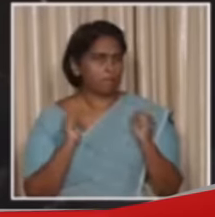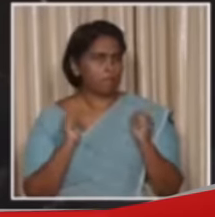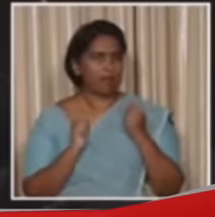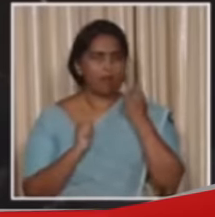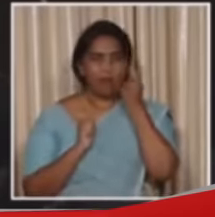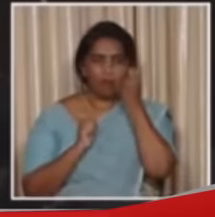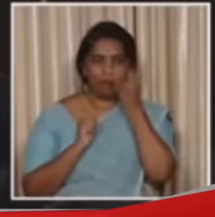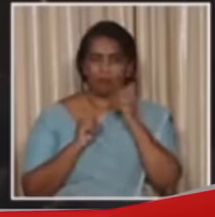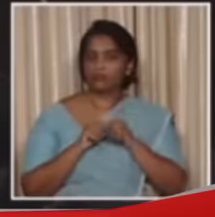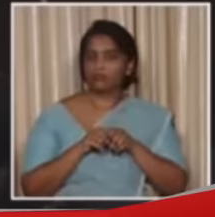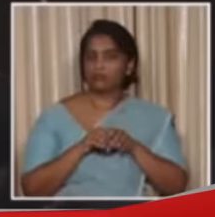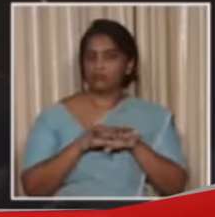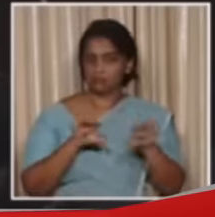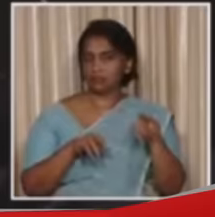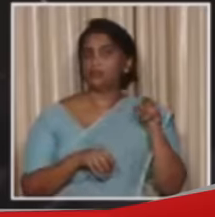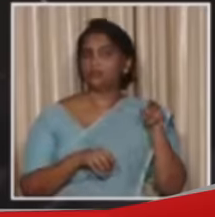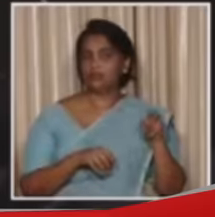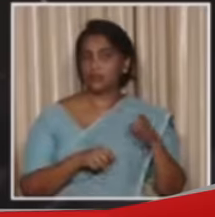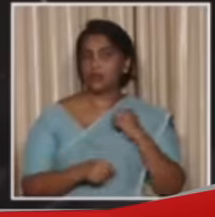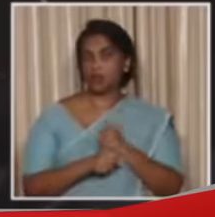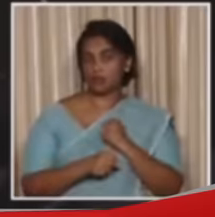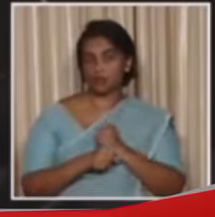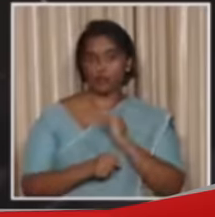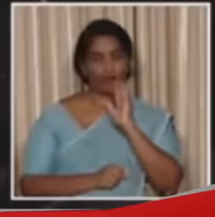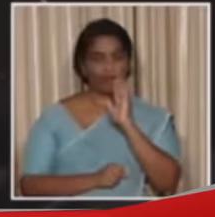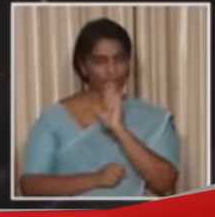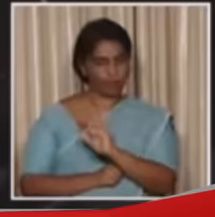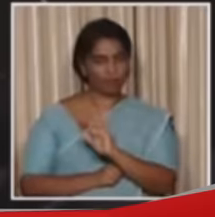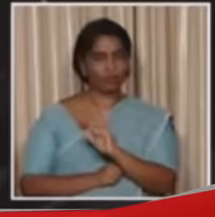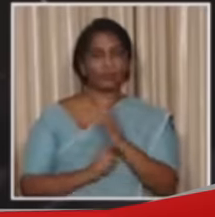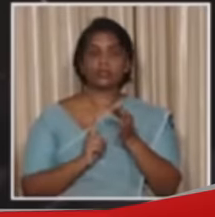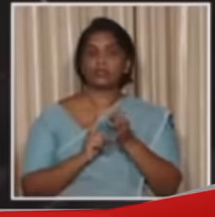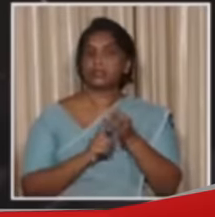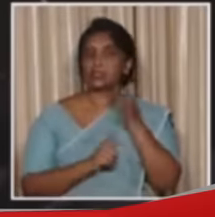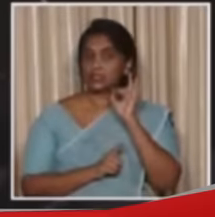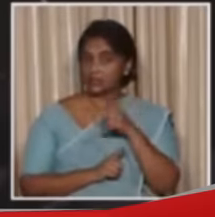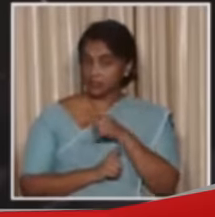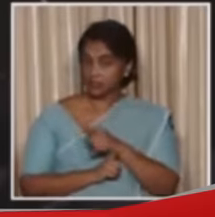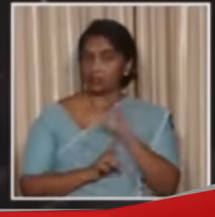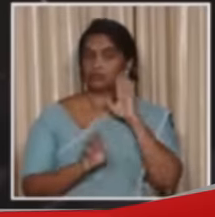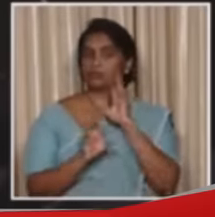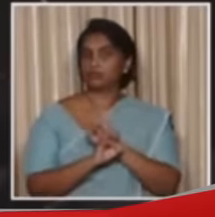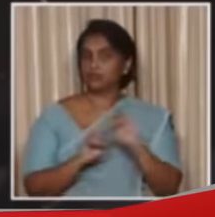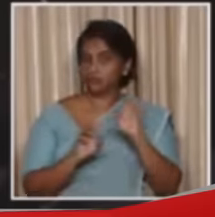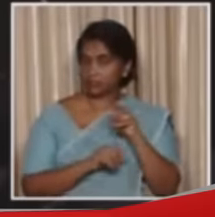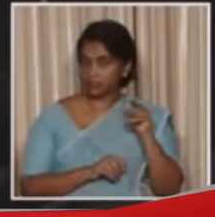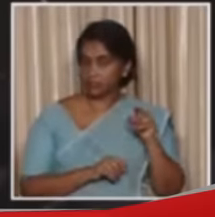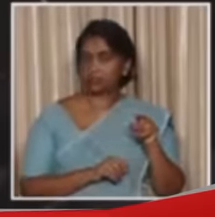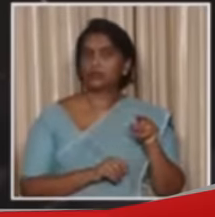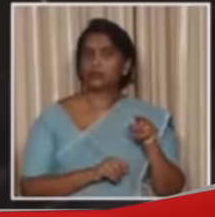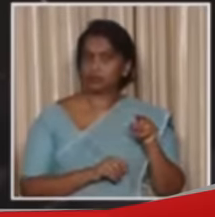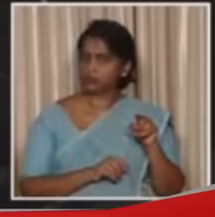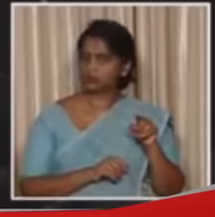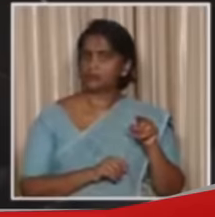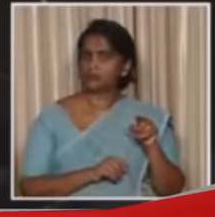දැන් ගොඩනගන්න හදනවා. ඒක ආණ්ඩුව පැත්තෙනුත් ජනාධිපති මේ කරන ප්‍රකාශවලිනුත්